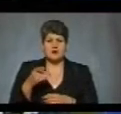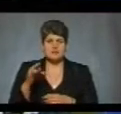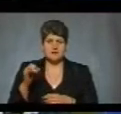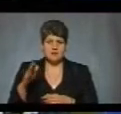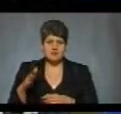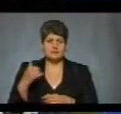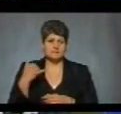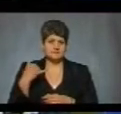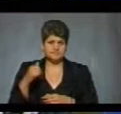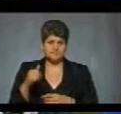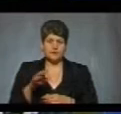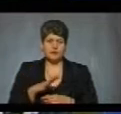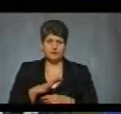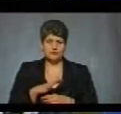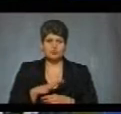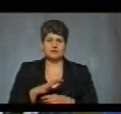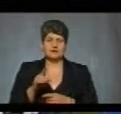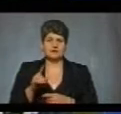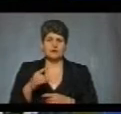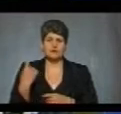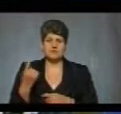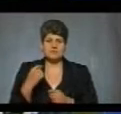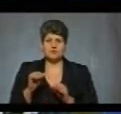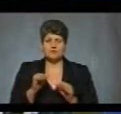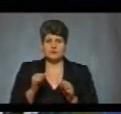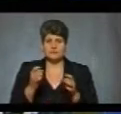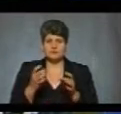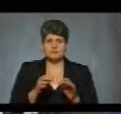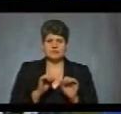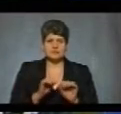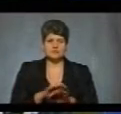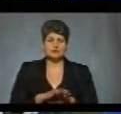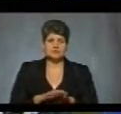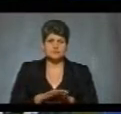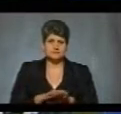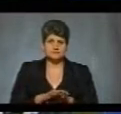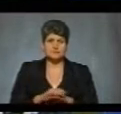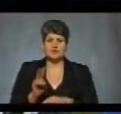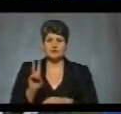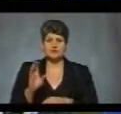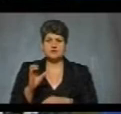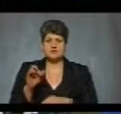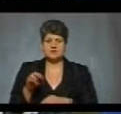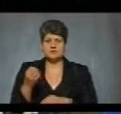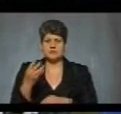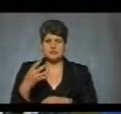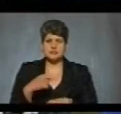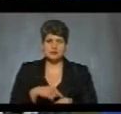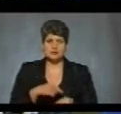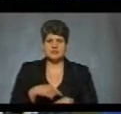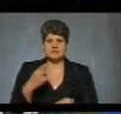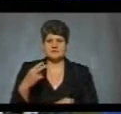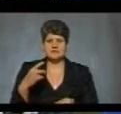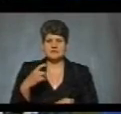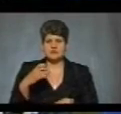Макаренка, 2 у Тернополі надійшло на лінію обласного управління з питань цивільного захисту населення 2 січня о 15 годині 20